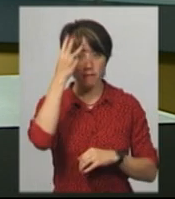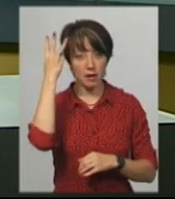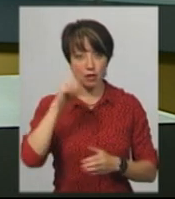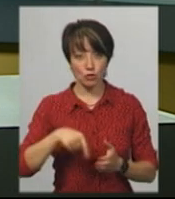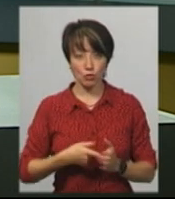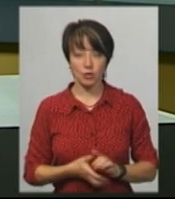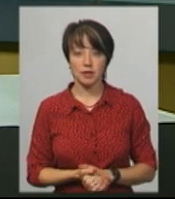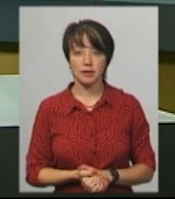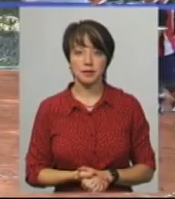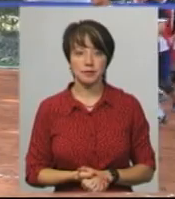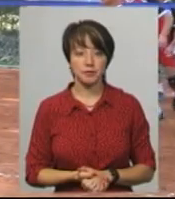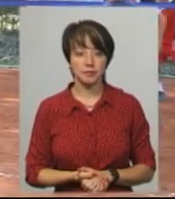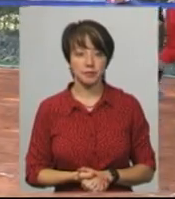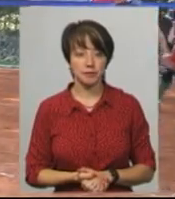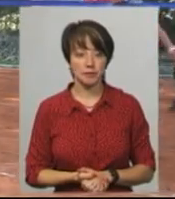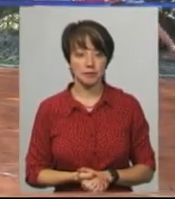Хмельницькому.